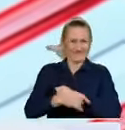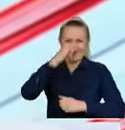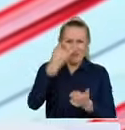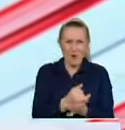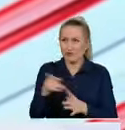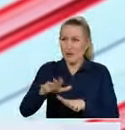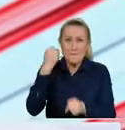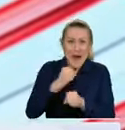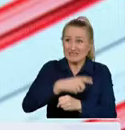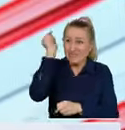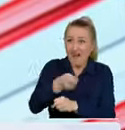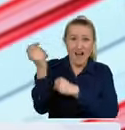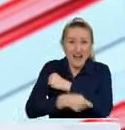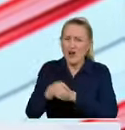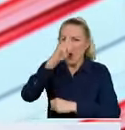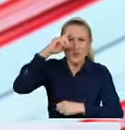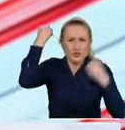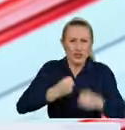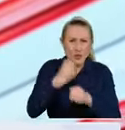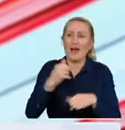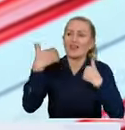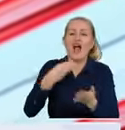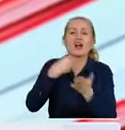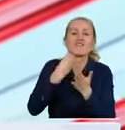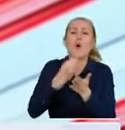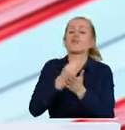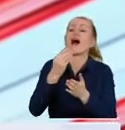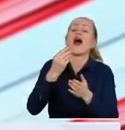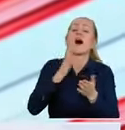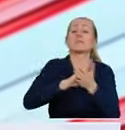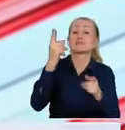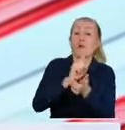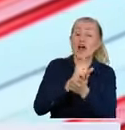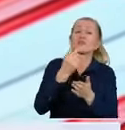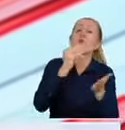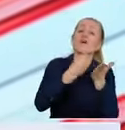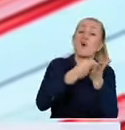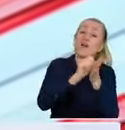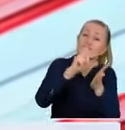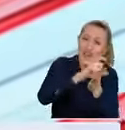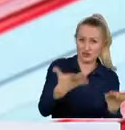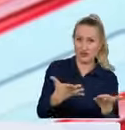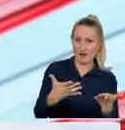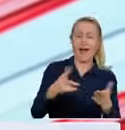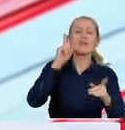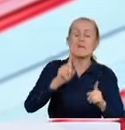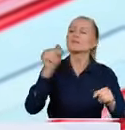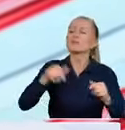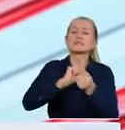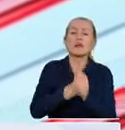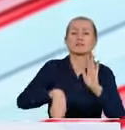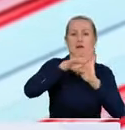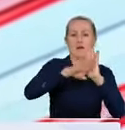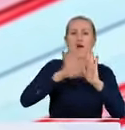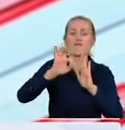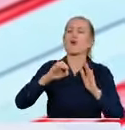pracę. Doceńmy ludzi ciężkiej pracy przez kwotę wolną od podatku wyższą. A tak naprawdę trzeba zacząć też od zmian ustrojowych, bo będziemy